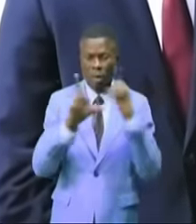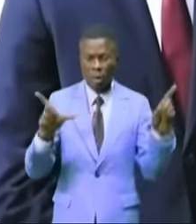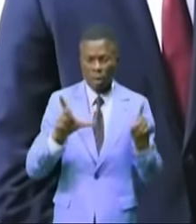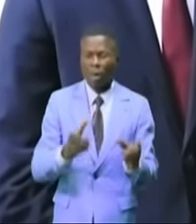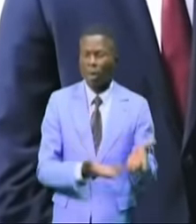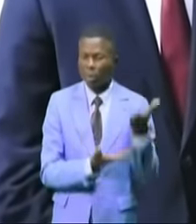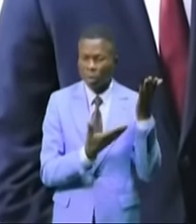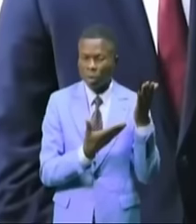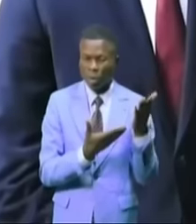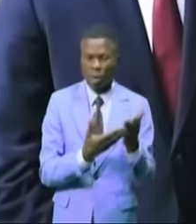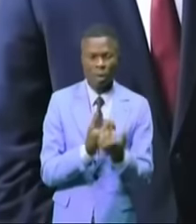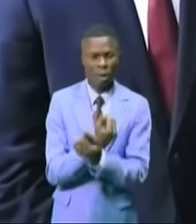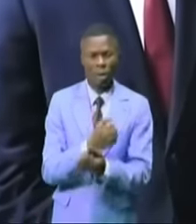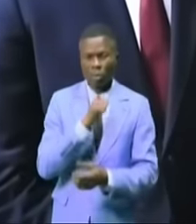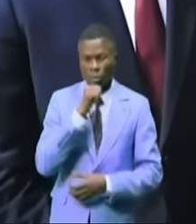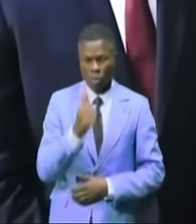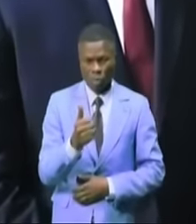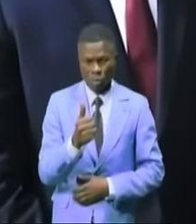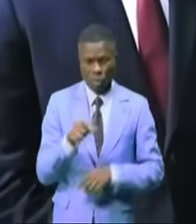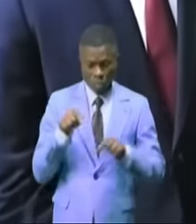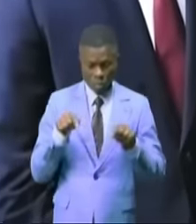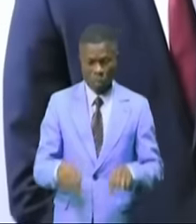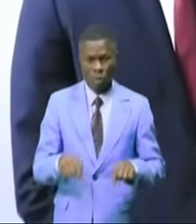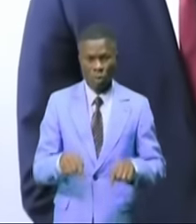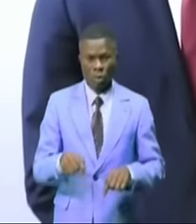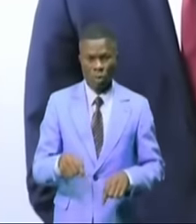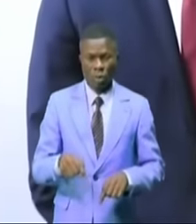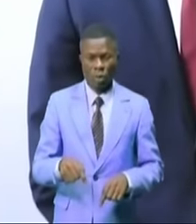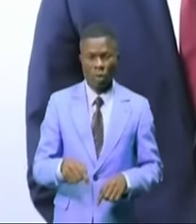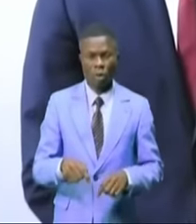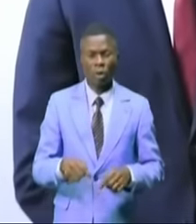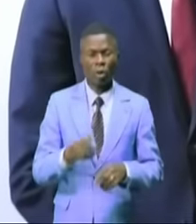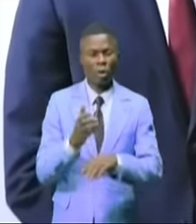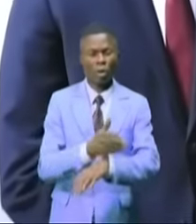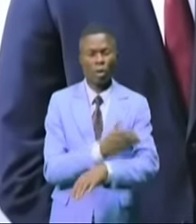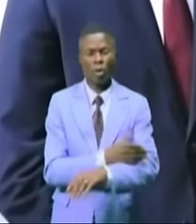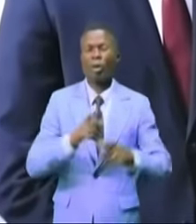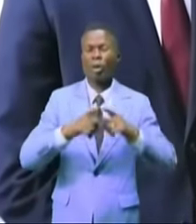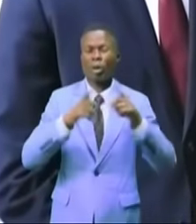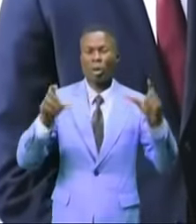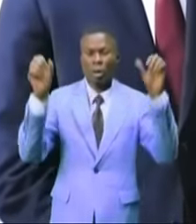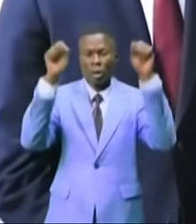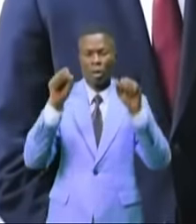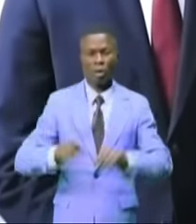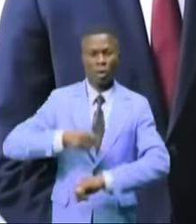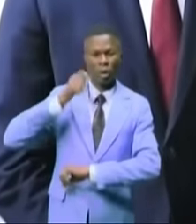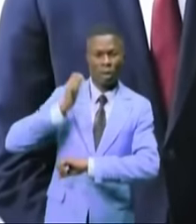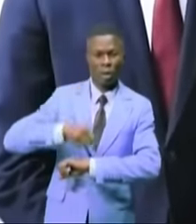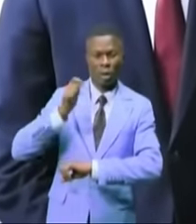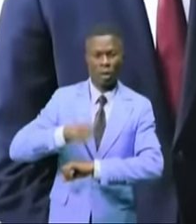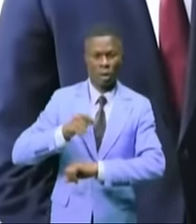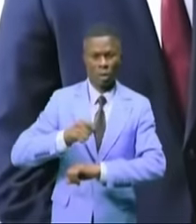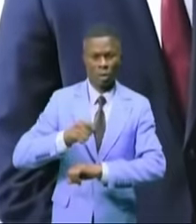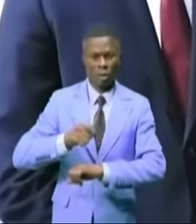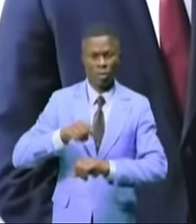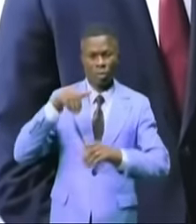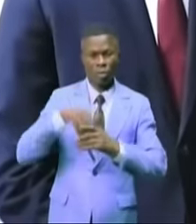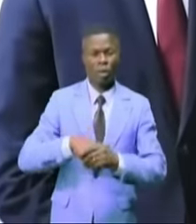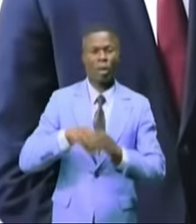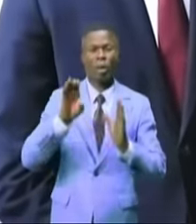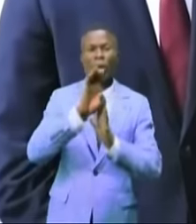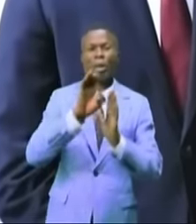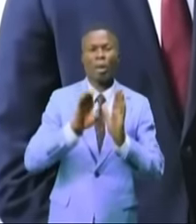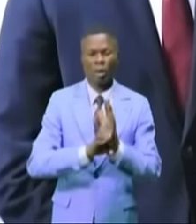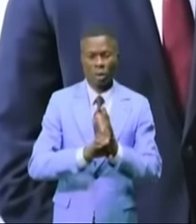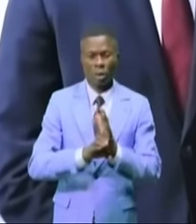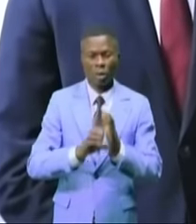fondamentales ne sont pas garantis. Et donc aujourd'hui, c'est une grande avancée dans notre système juridique et notre ordre constitutionnel qu'il